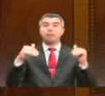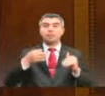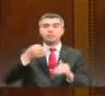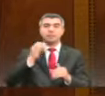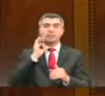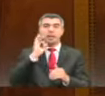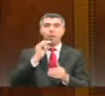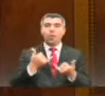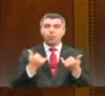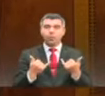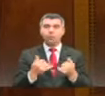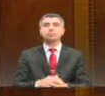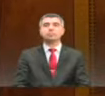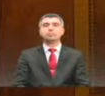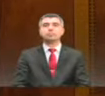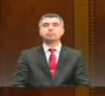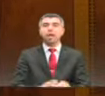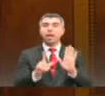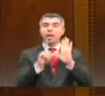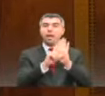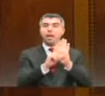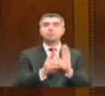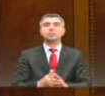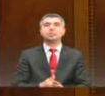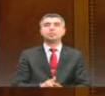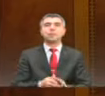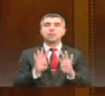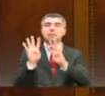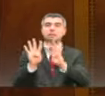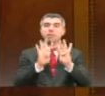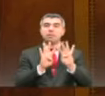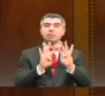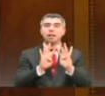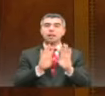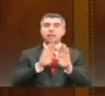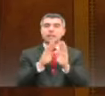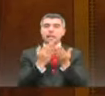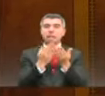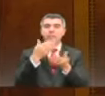هذه، تطبيقا لأحكام الفصل 88 من الدستور،